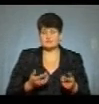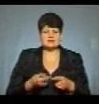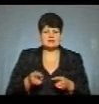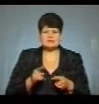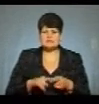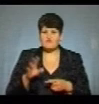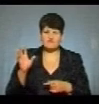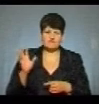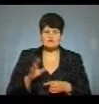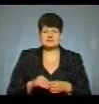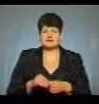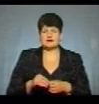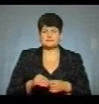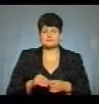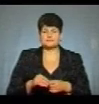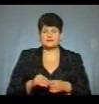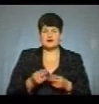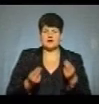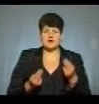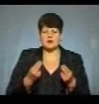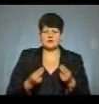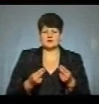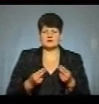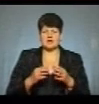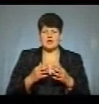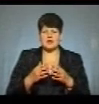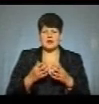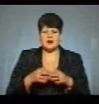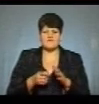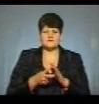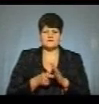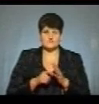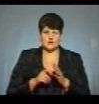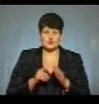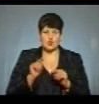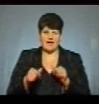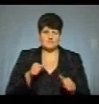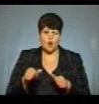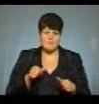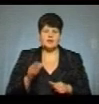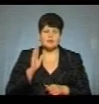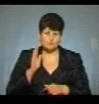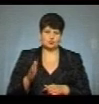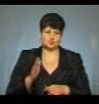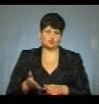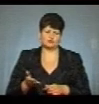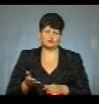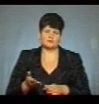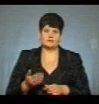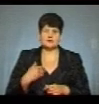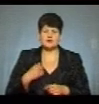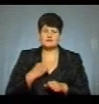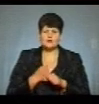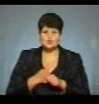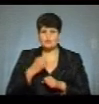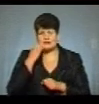все, ці всі гральні автомати будуть існувати. Вони, ну, ми чекаємо вже легалізації, насправді. Вони працюють по